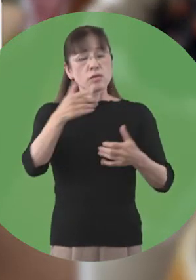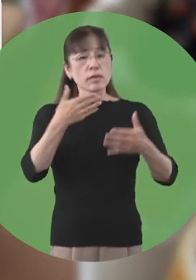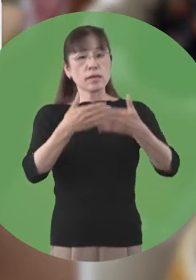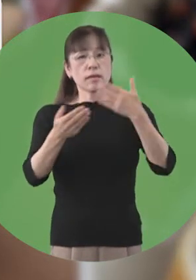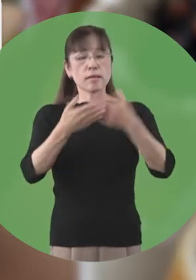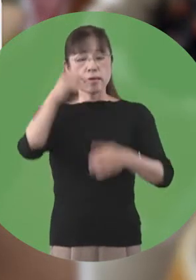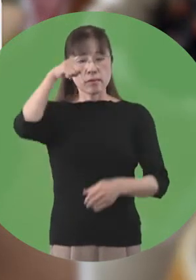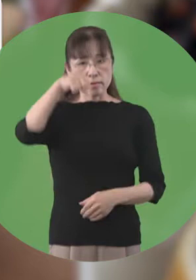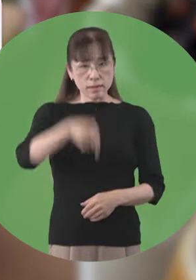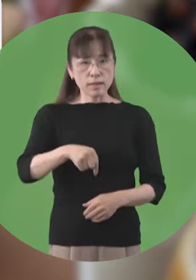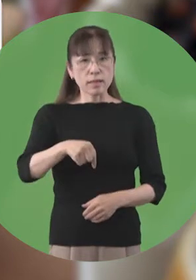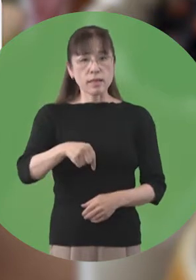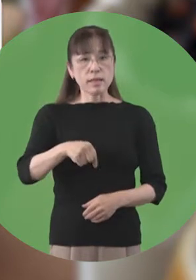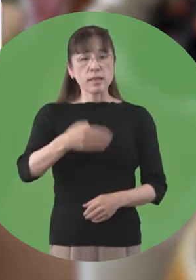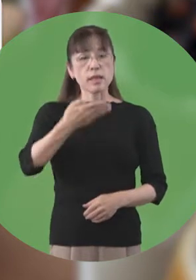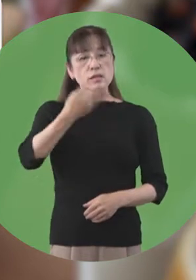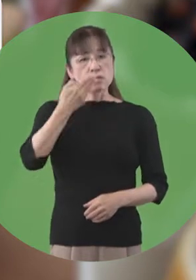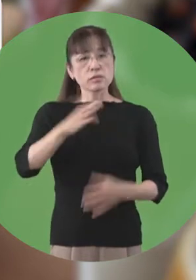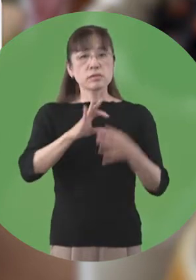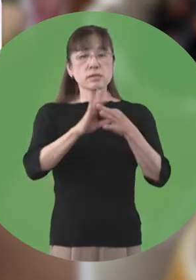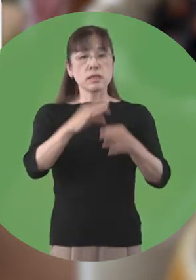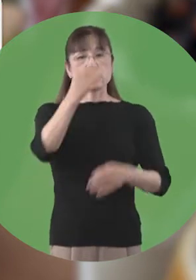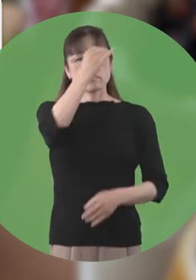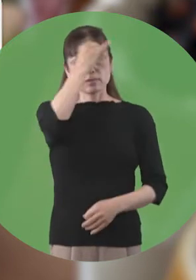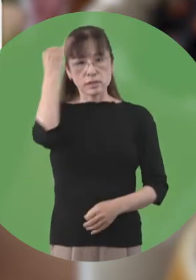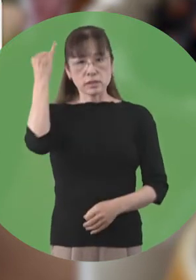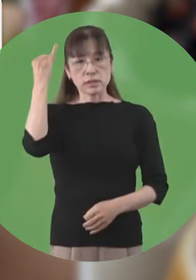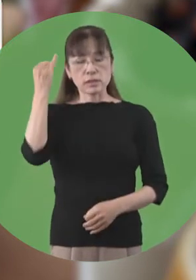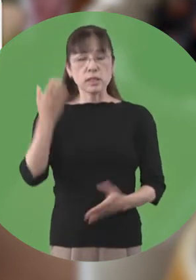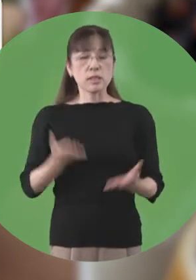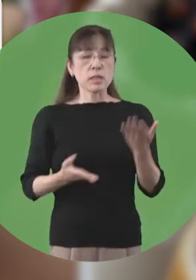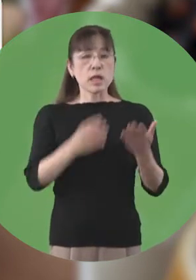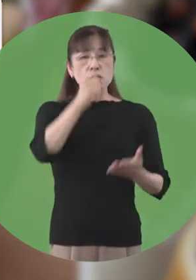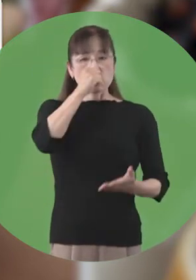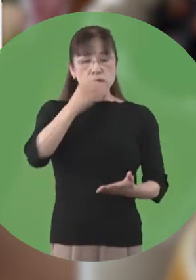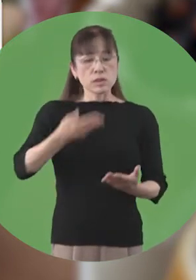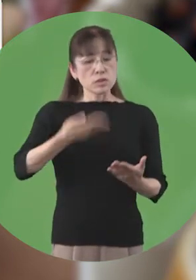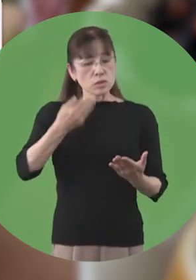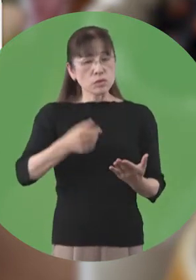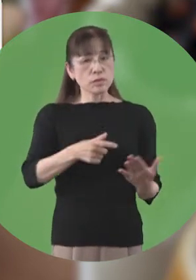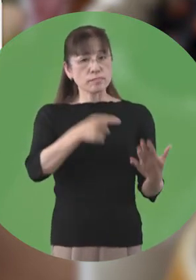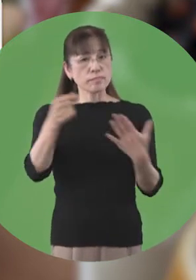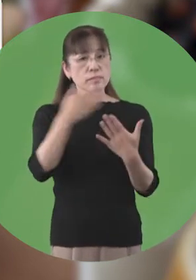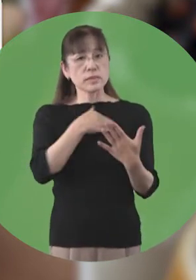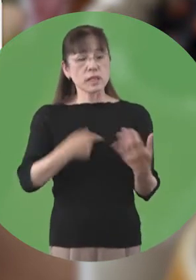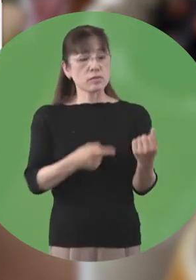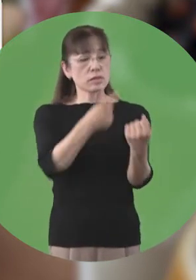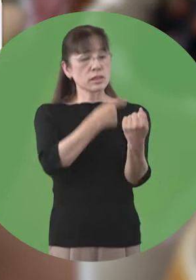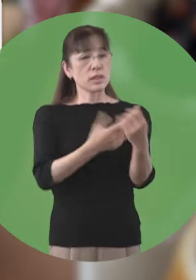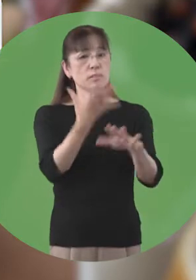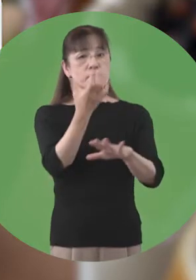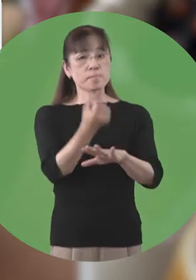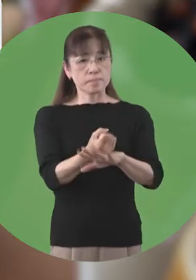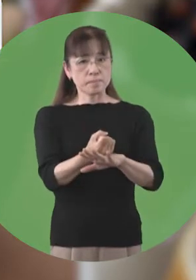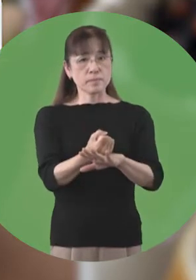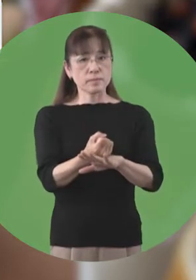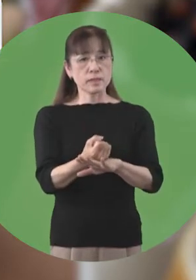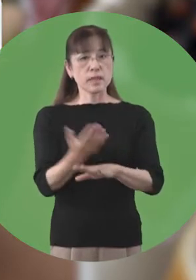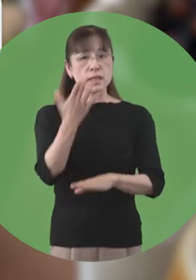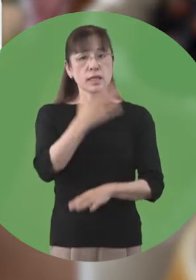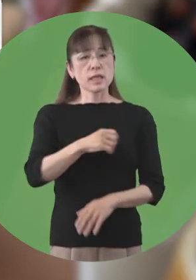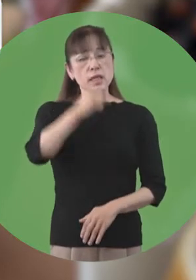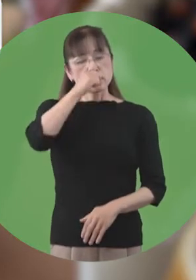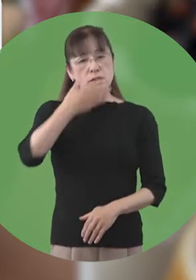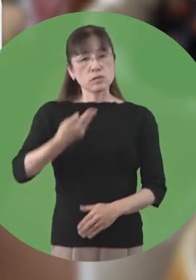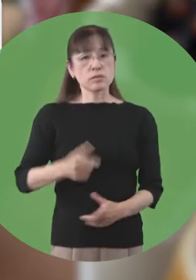験を通じて食に関する知識とバランスの良い食を選択する力を身につけ、健全な食